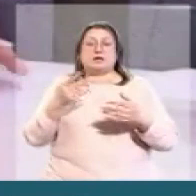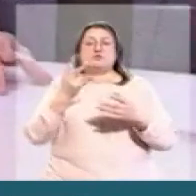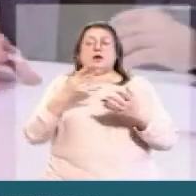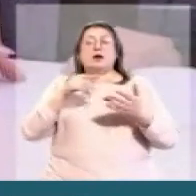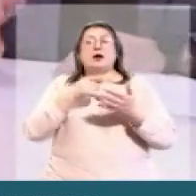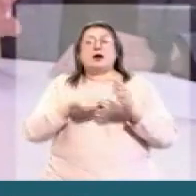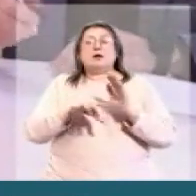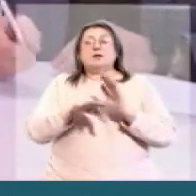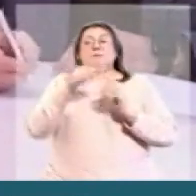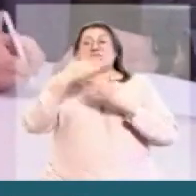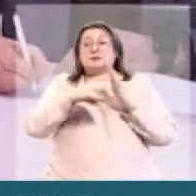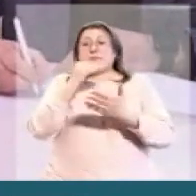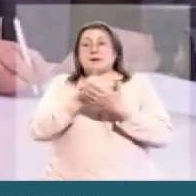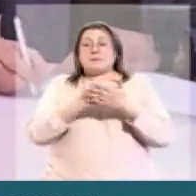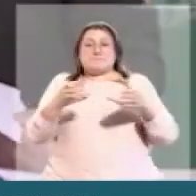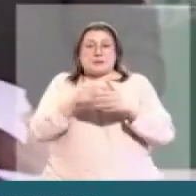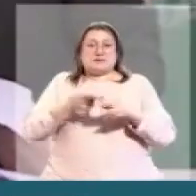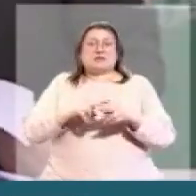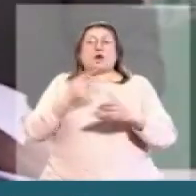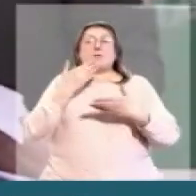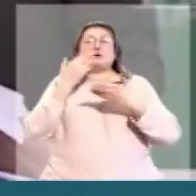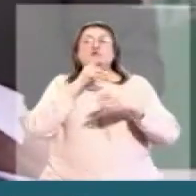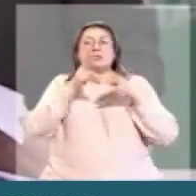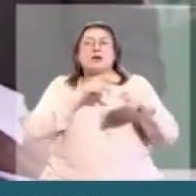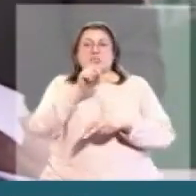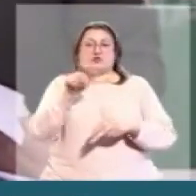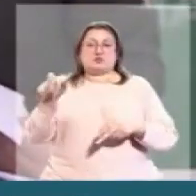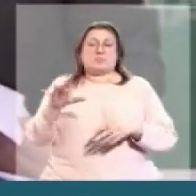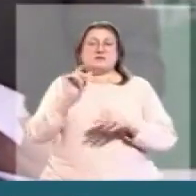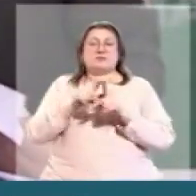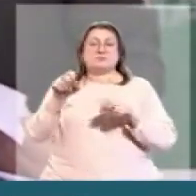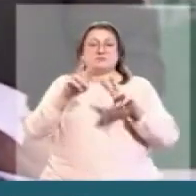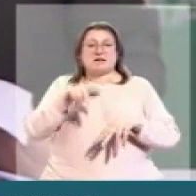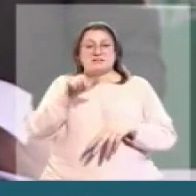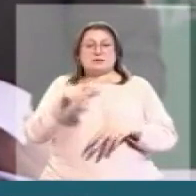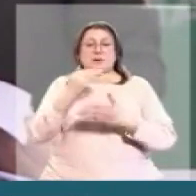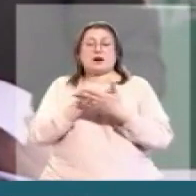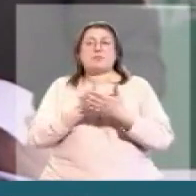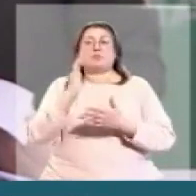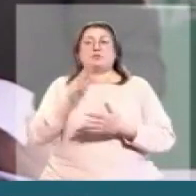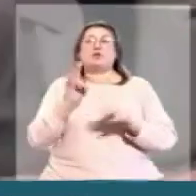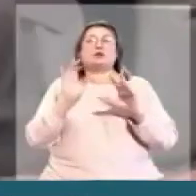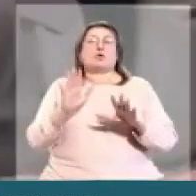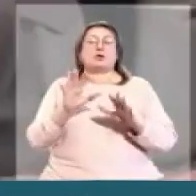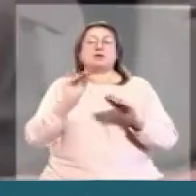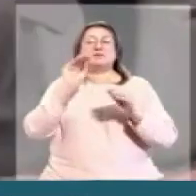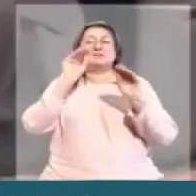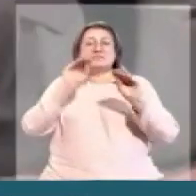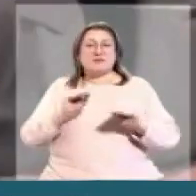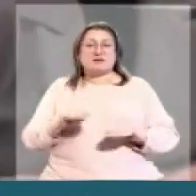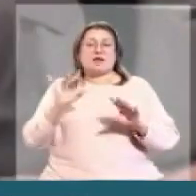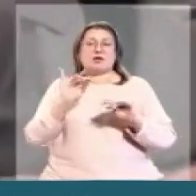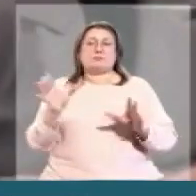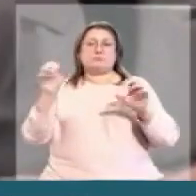что основа предвыборной программы партии – это обращение граждан. По словам специалистов, программа будет не только составлена, но